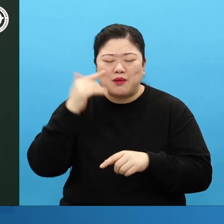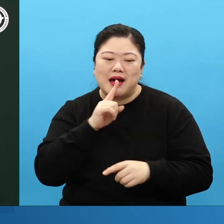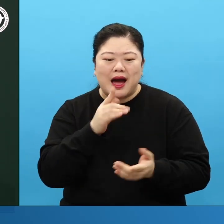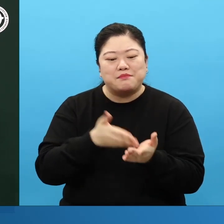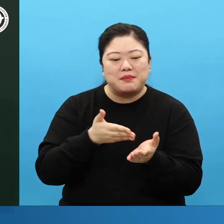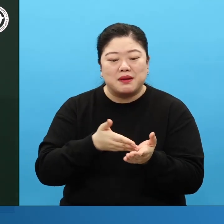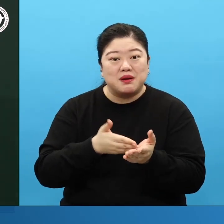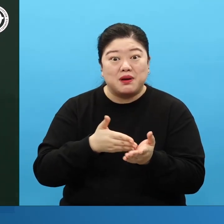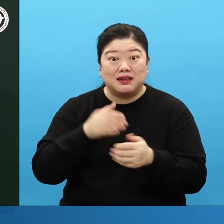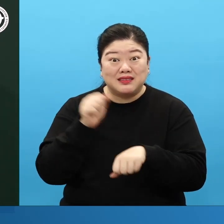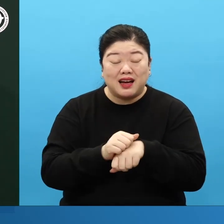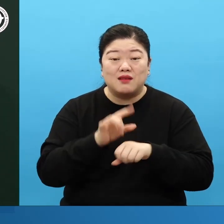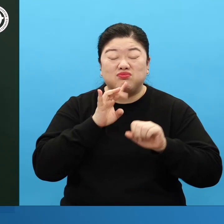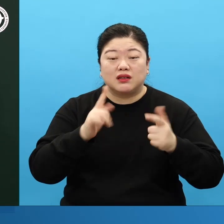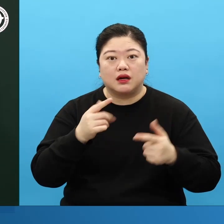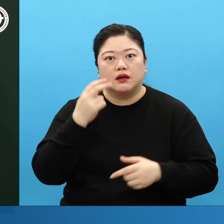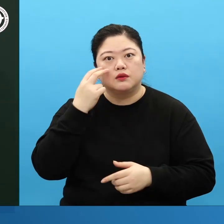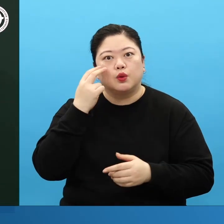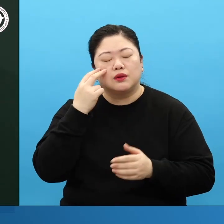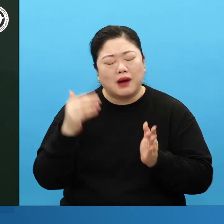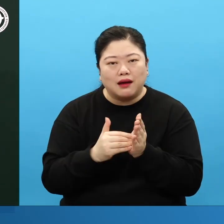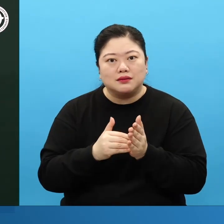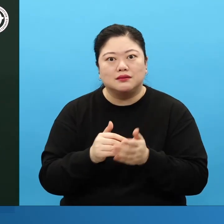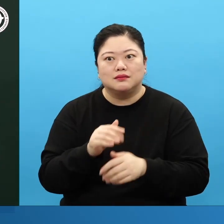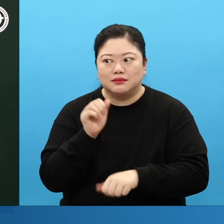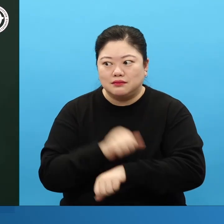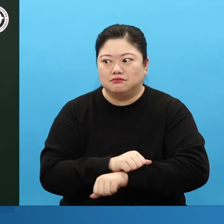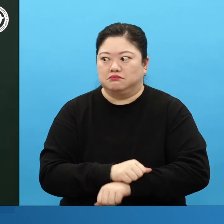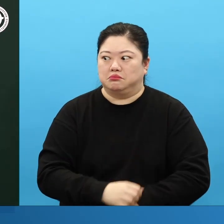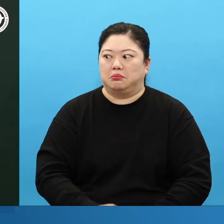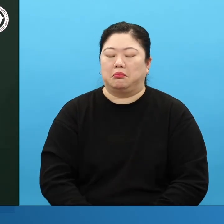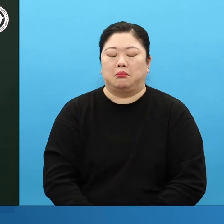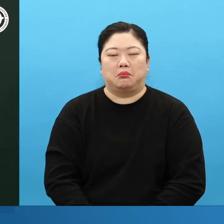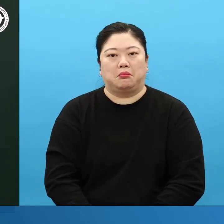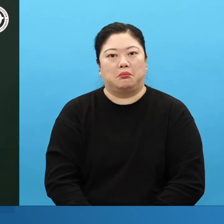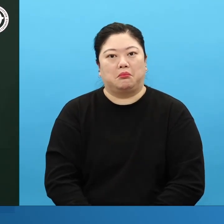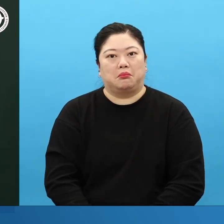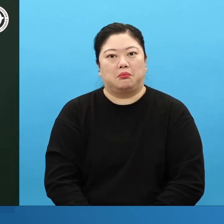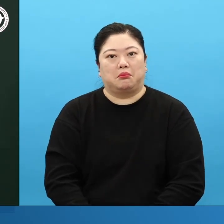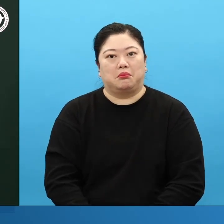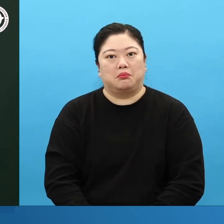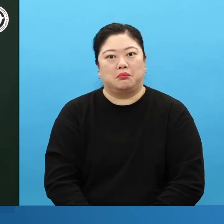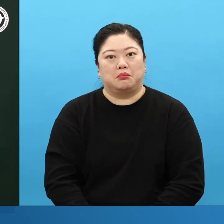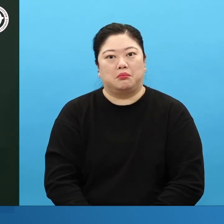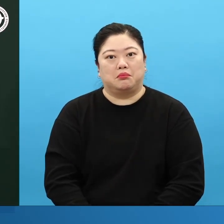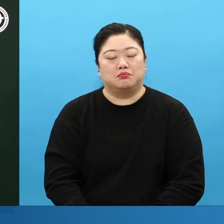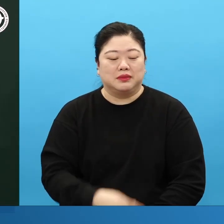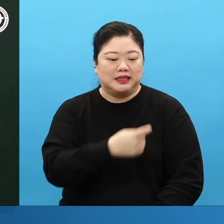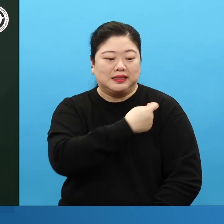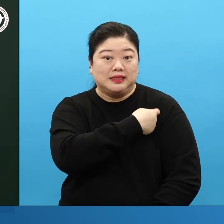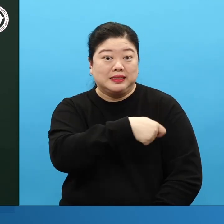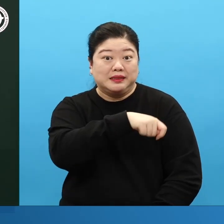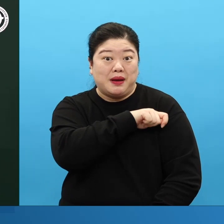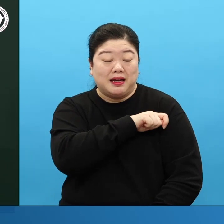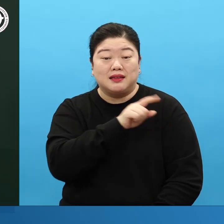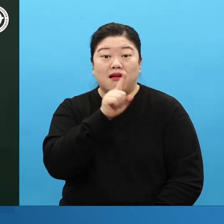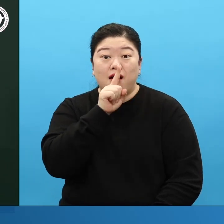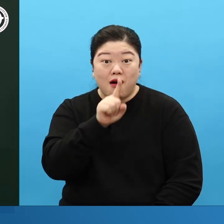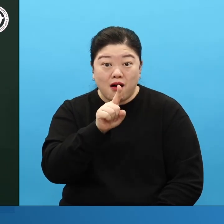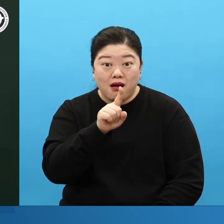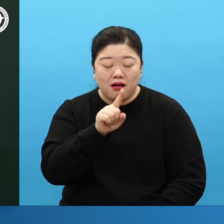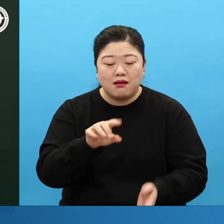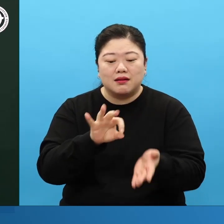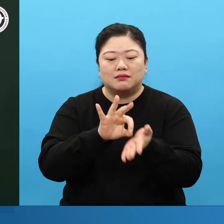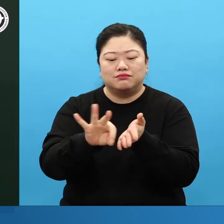coreano, que yo fui con él a la conferencia en España y él bromeaba en coreano conmigo. 이 지금 스페인어를 쓰는 사람 가운데 지금 오직을 찾아낸 거예요. Dentro